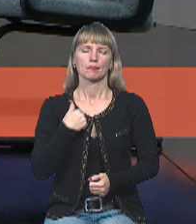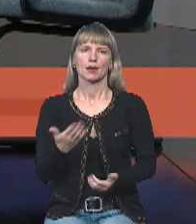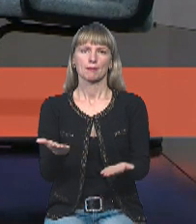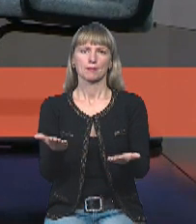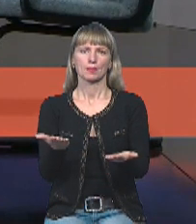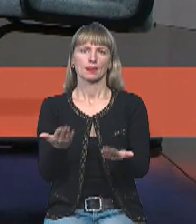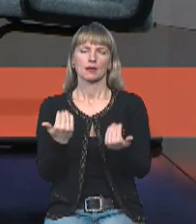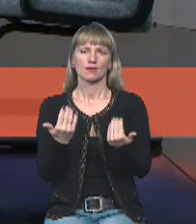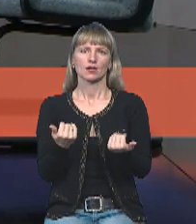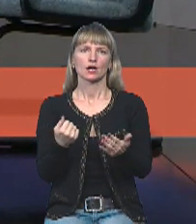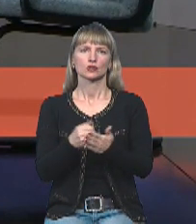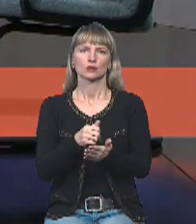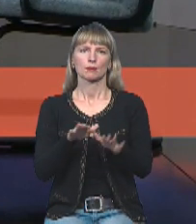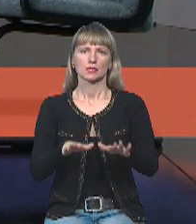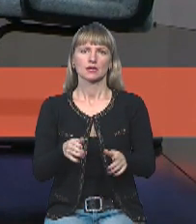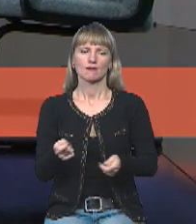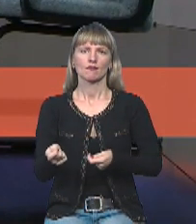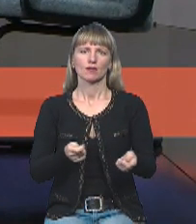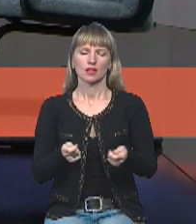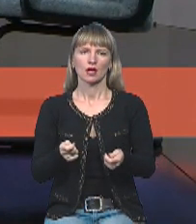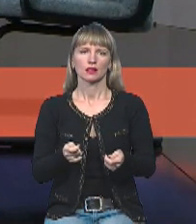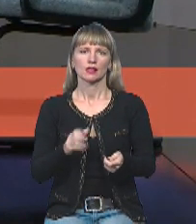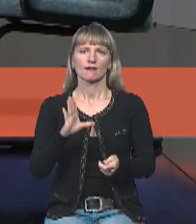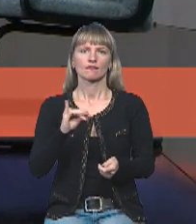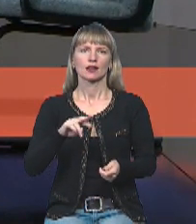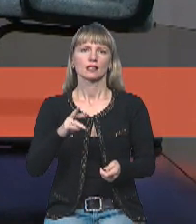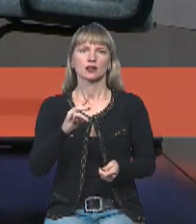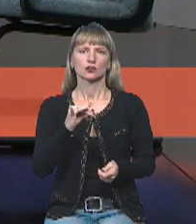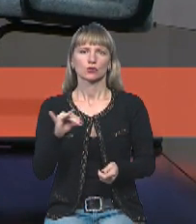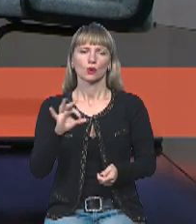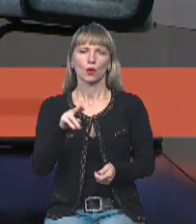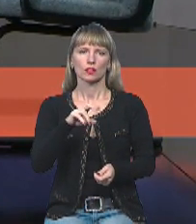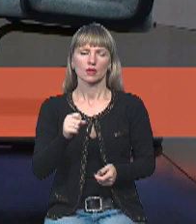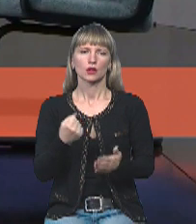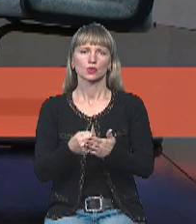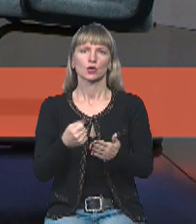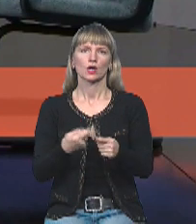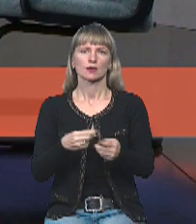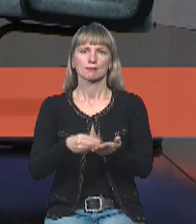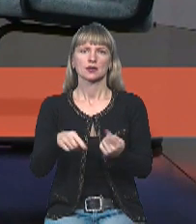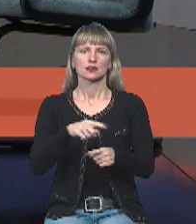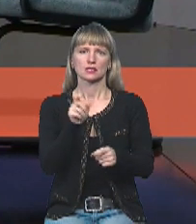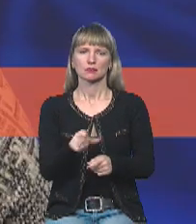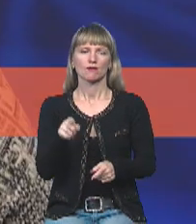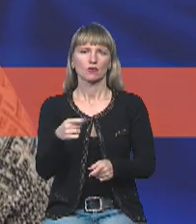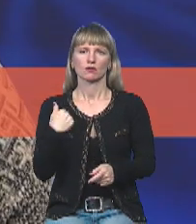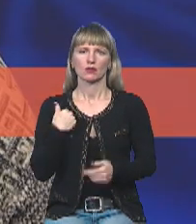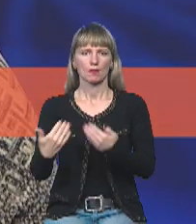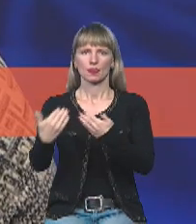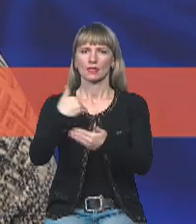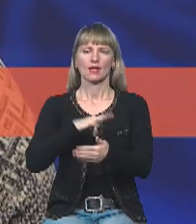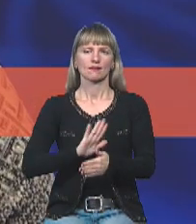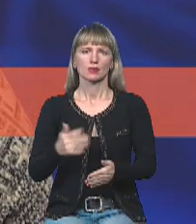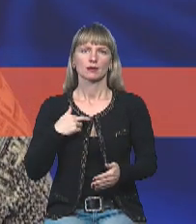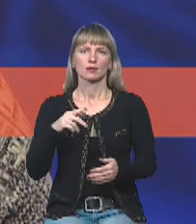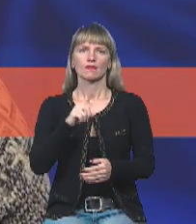місцевої влади, до голови Вільнянської РДА тодішнього, також до цих бізнесменів, але вони до нас не вийшли, ми